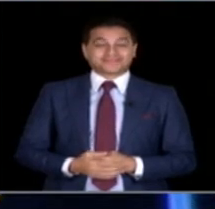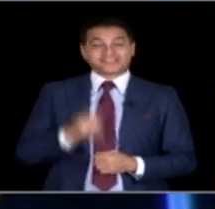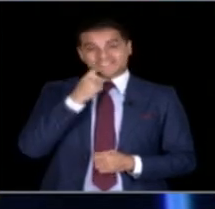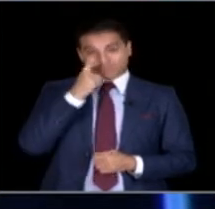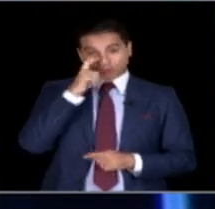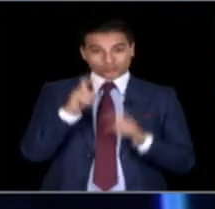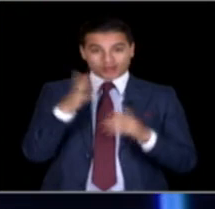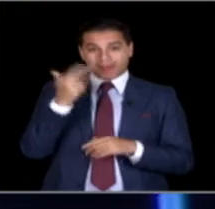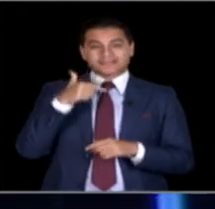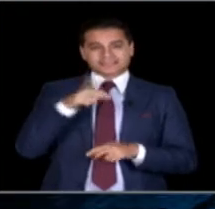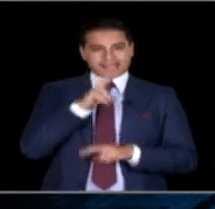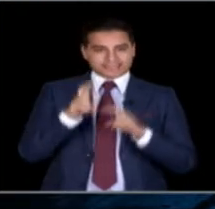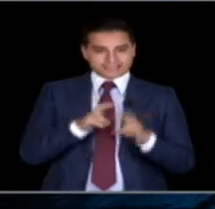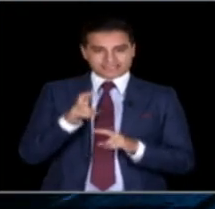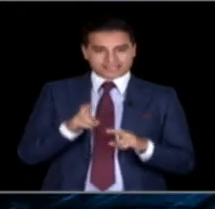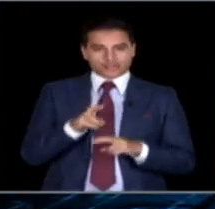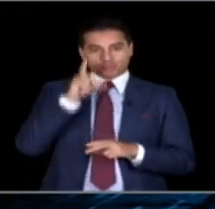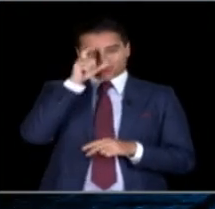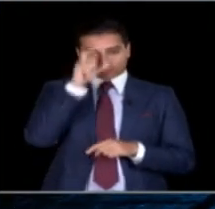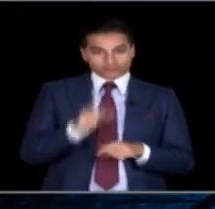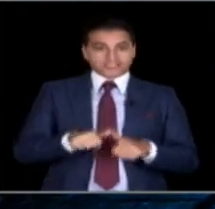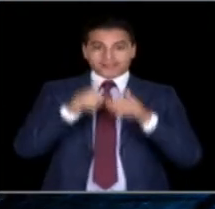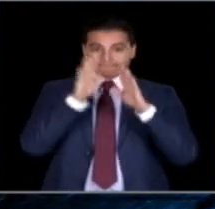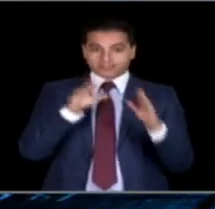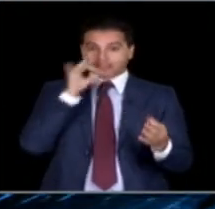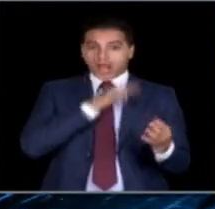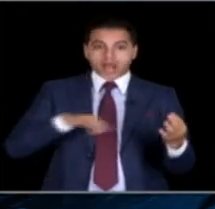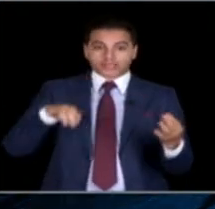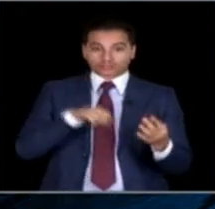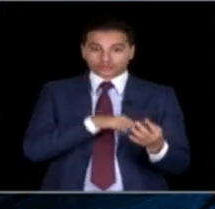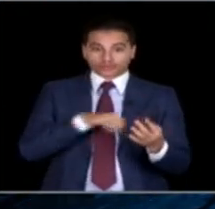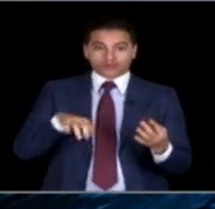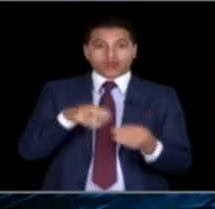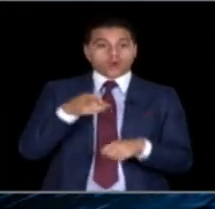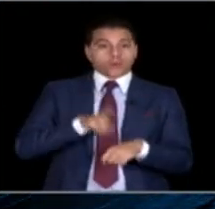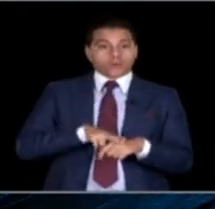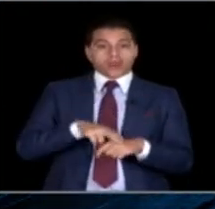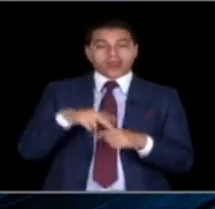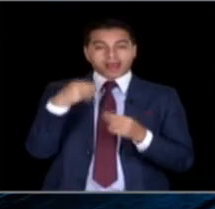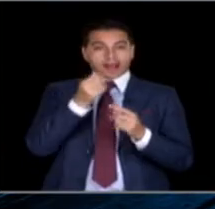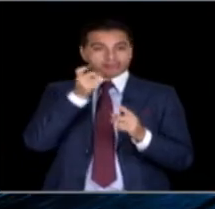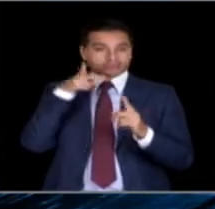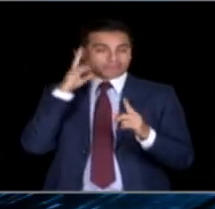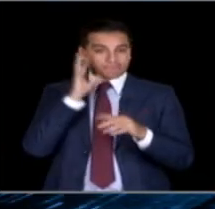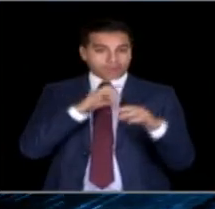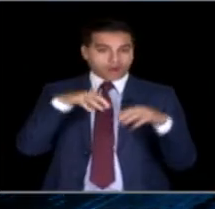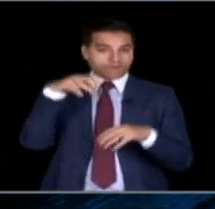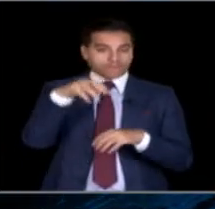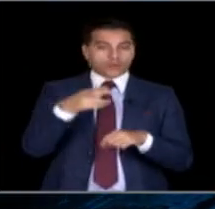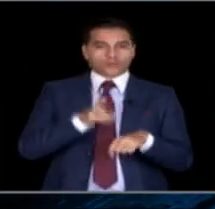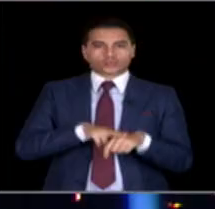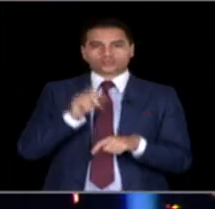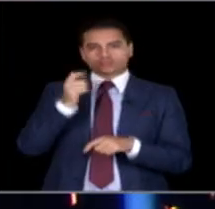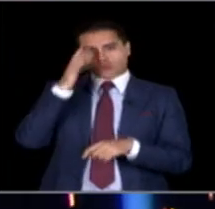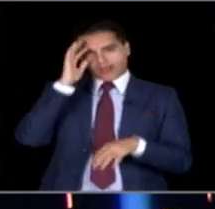فقرة الفنون 6 أسئلة: صورة وشخصية، سينما ومسرح، أغاني وموسيقى، لوحات ومعالم، وسرعة